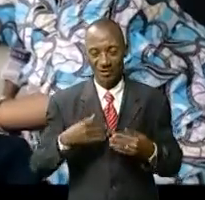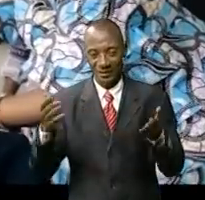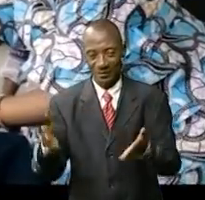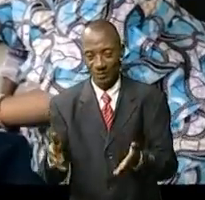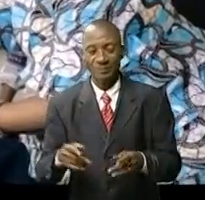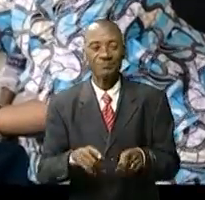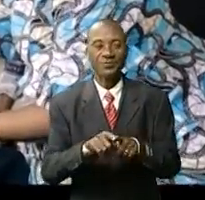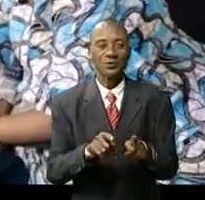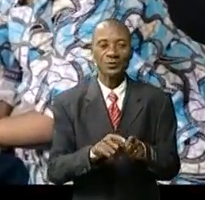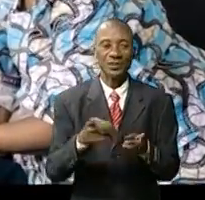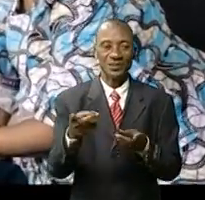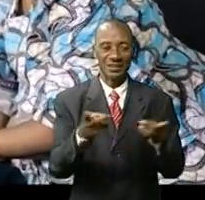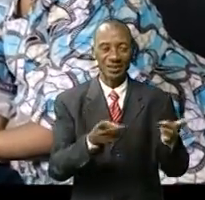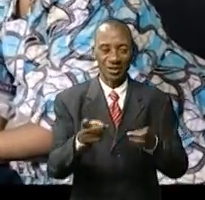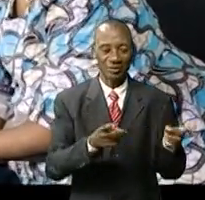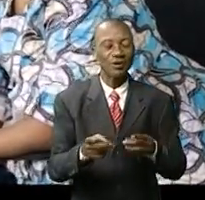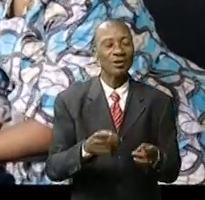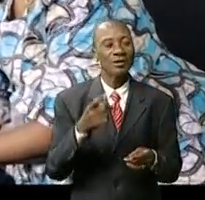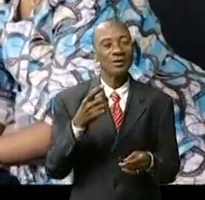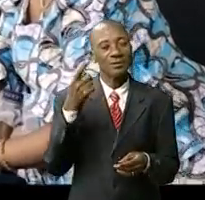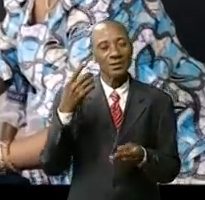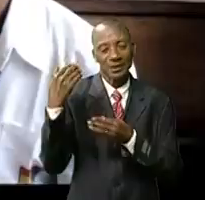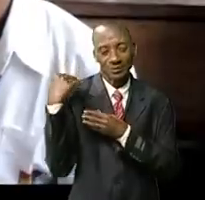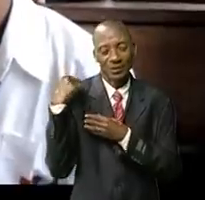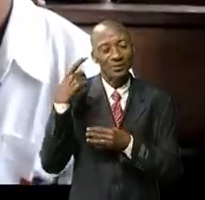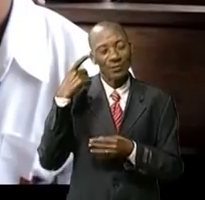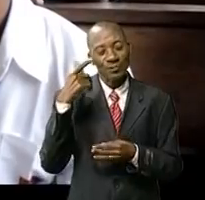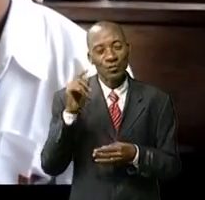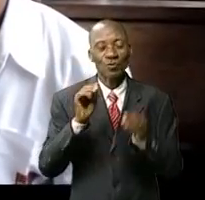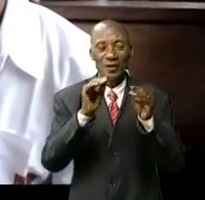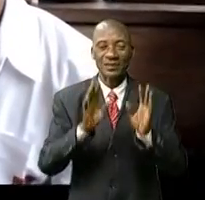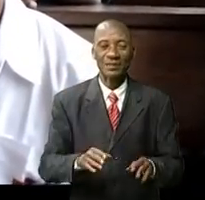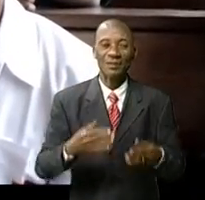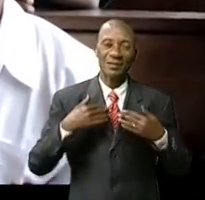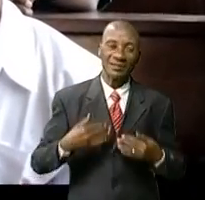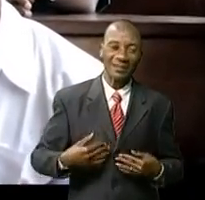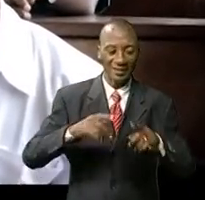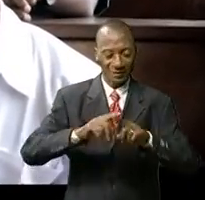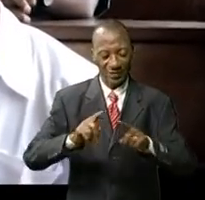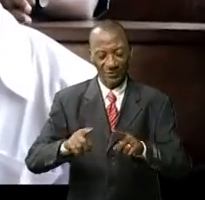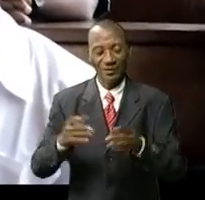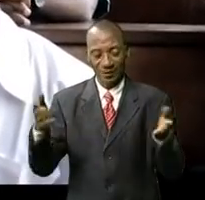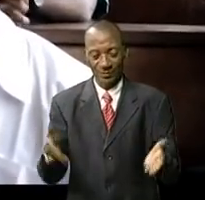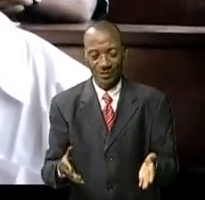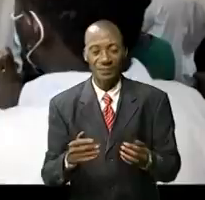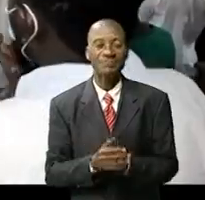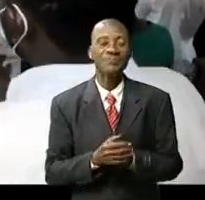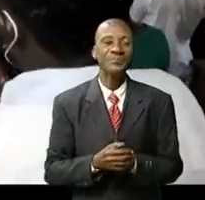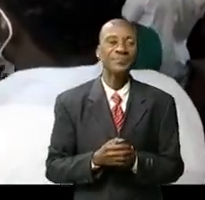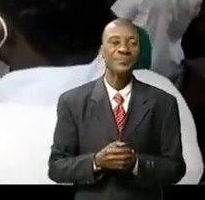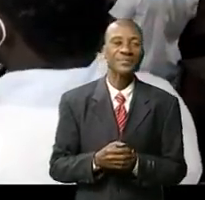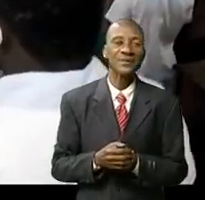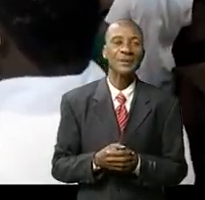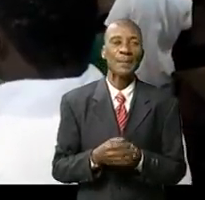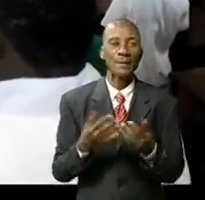des directeurs de la 6e direction en charge de l'enseignement des sciences de santé, Josué Désiré Bapitani. Près de 8000 apprenants finalistes